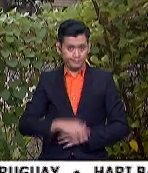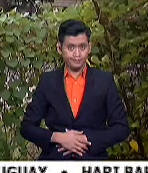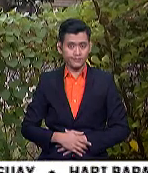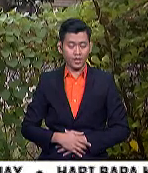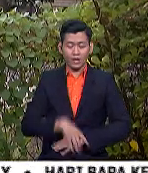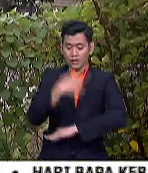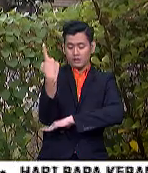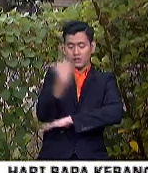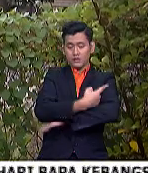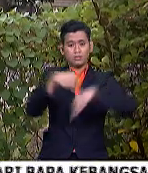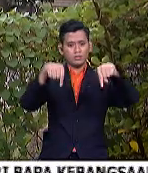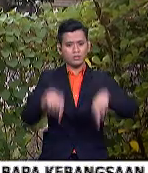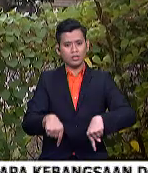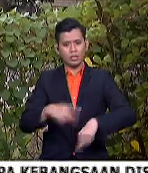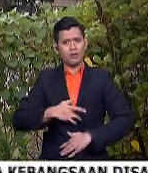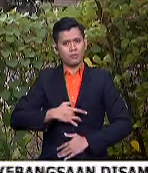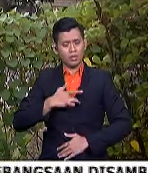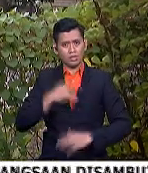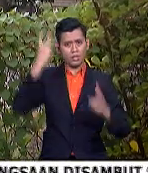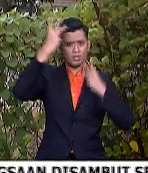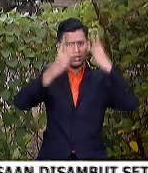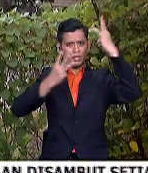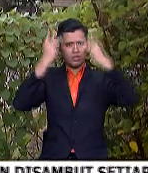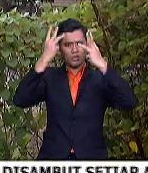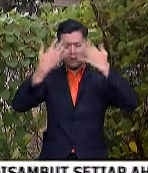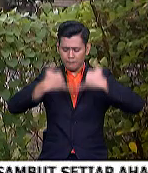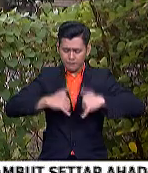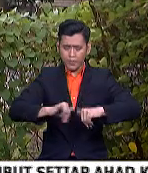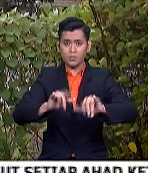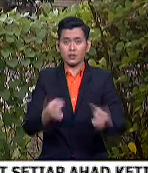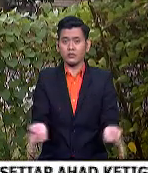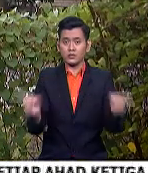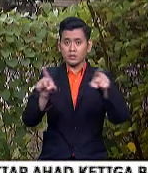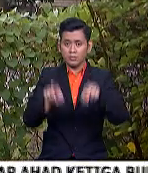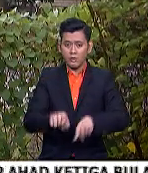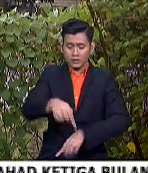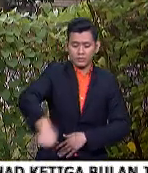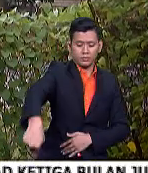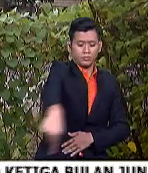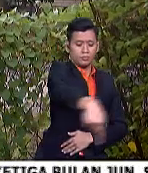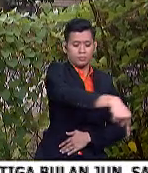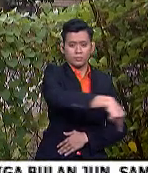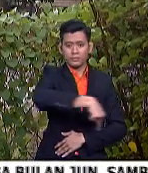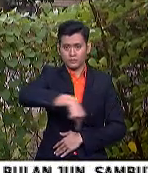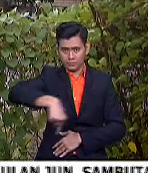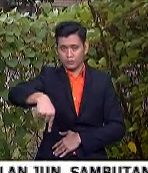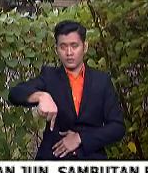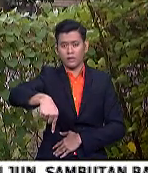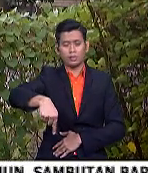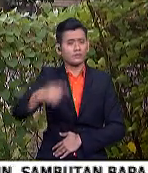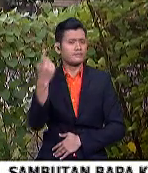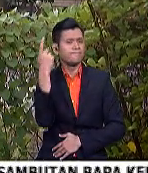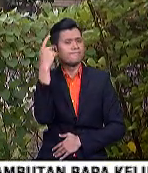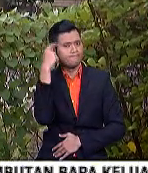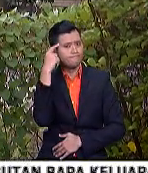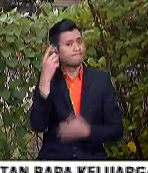ini, perasaan trauma tersebut masih lagi dialami oleh penduduk di kawasan sekitar. Jadi anda